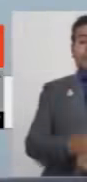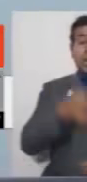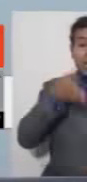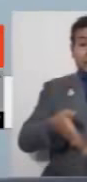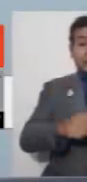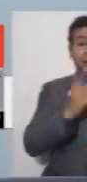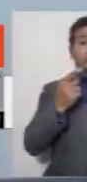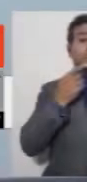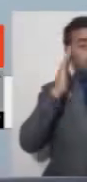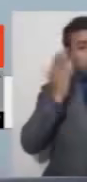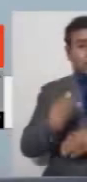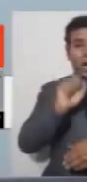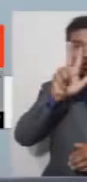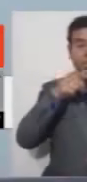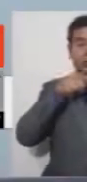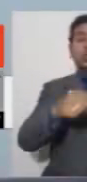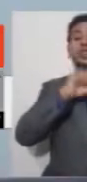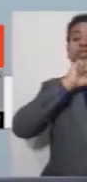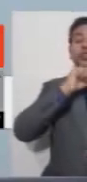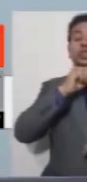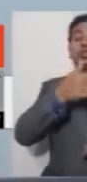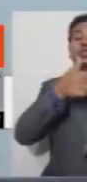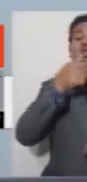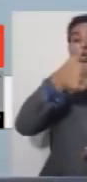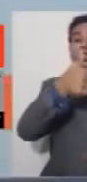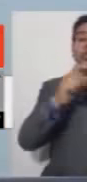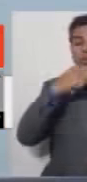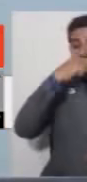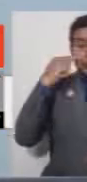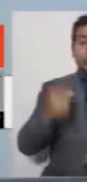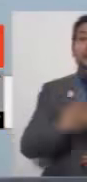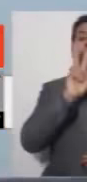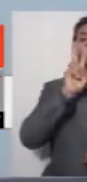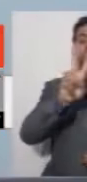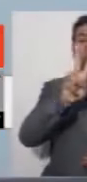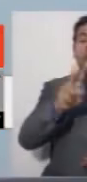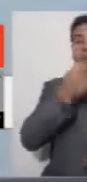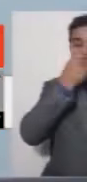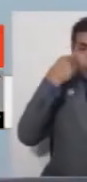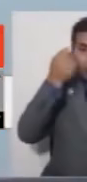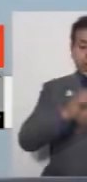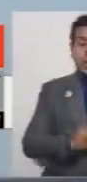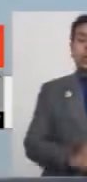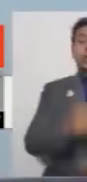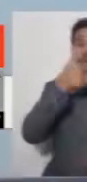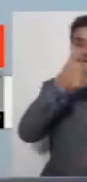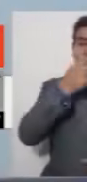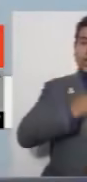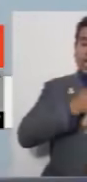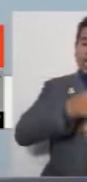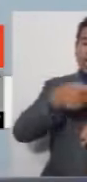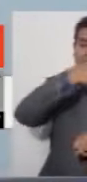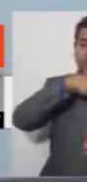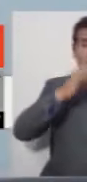মধ্যে, 2 জন ঢাকার বাইরে। তাদের বয়স বিশ্লেষণে গেলে 60-4 জন, 50-60